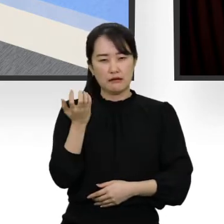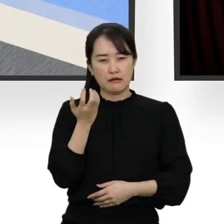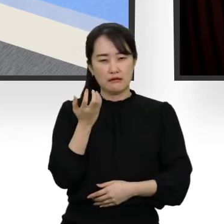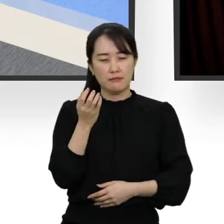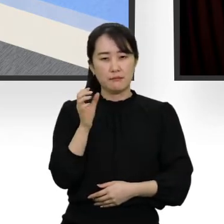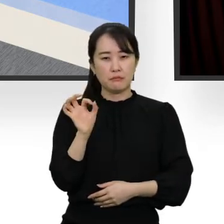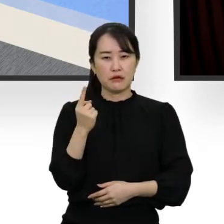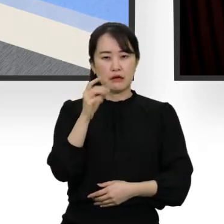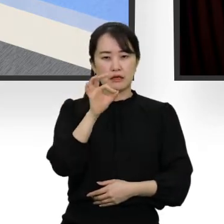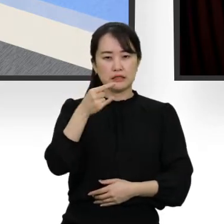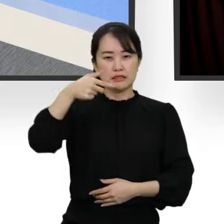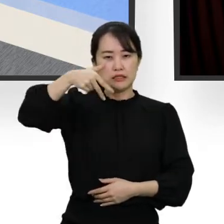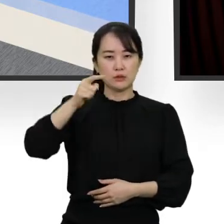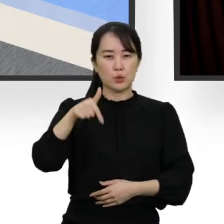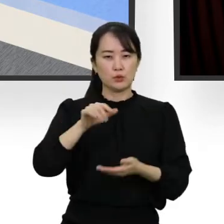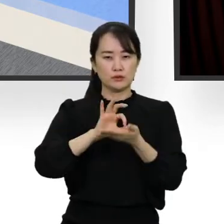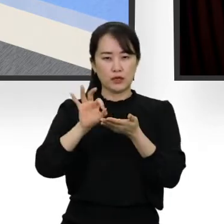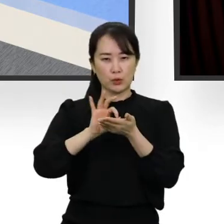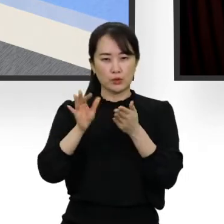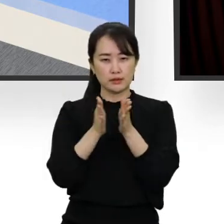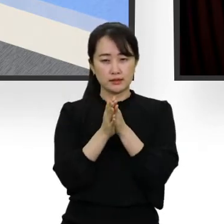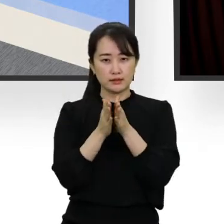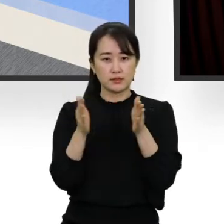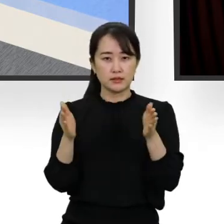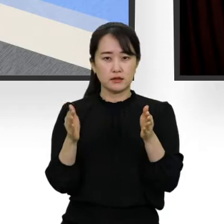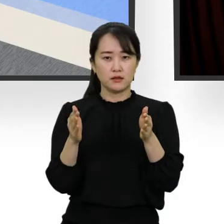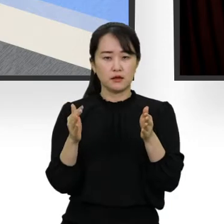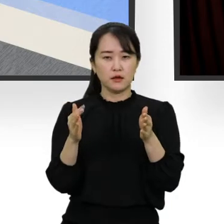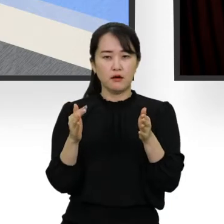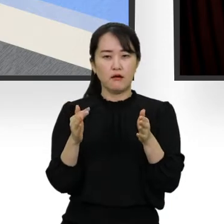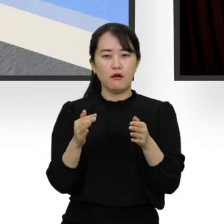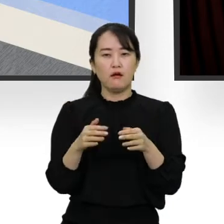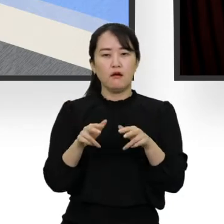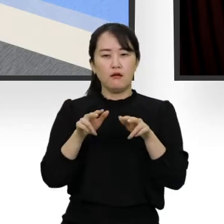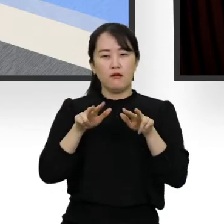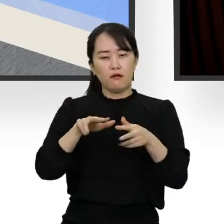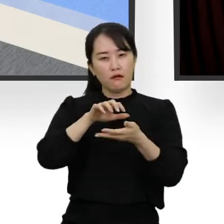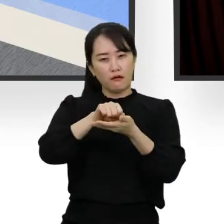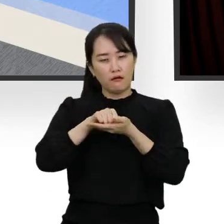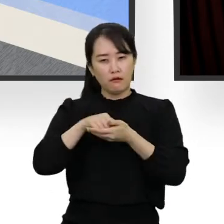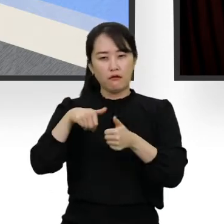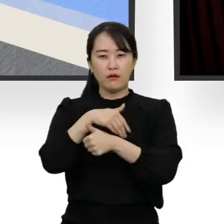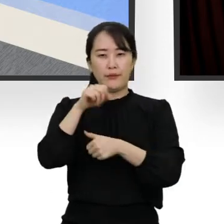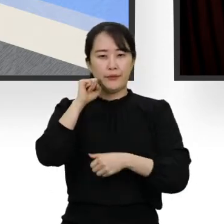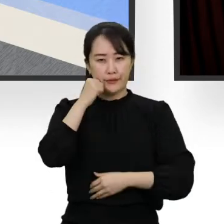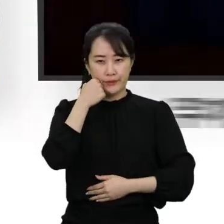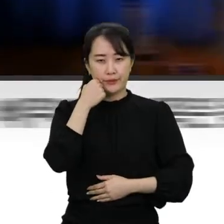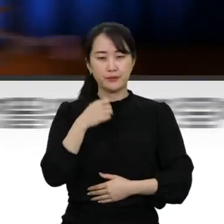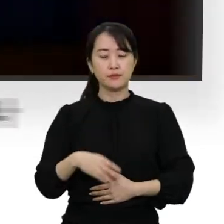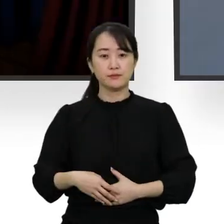그녀. 그 당시 그녀는 이 모든 걸 현실로 받아들이기 어려웠다고 말합니다.